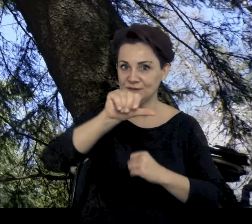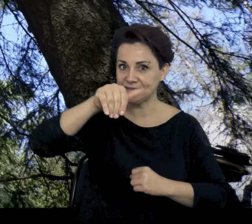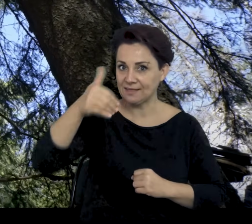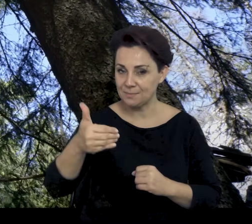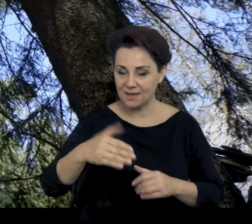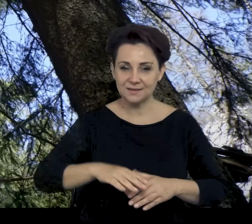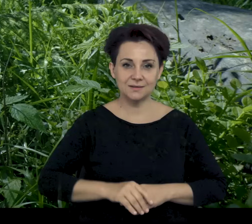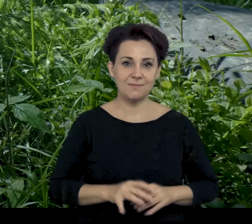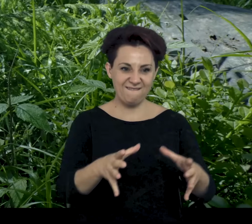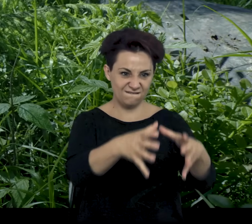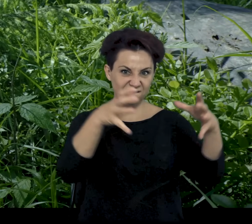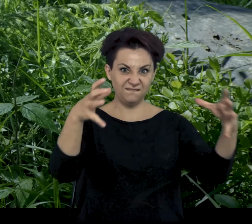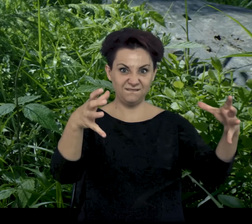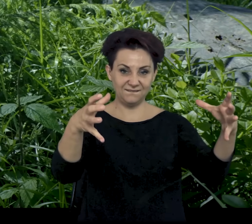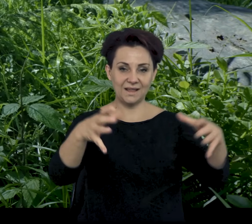średnicy.